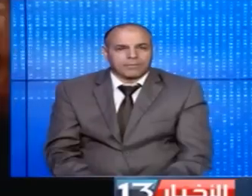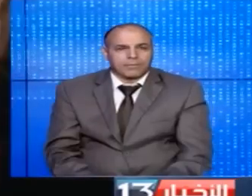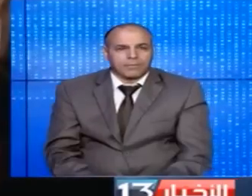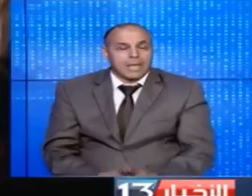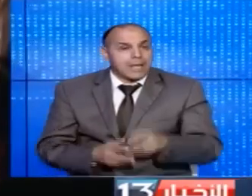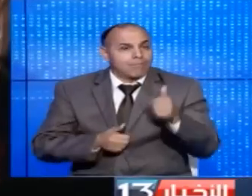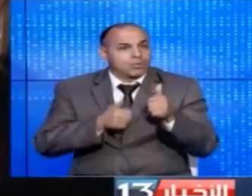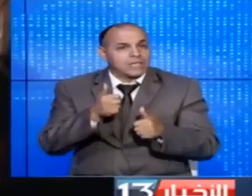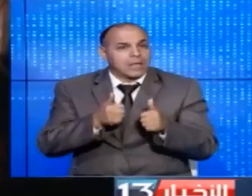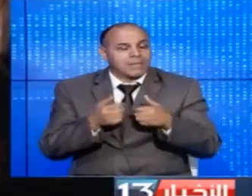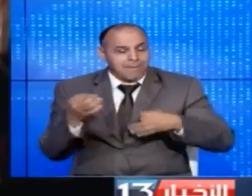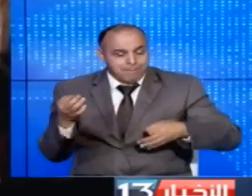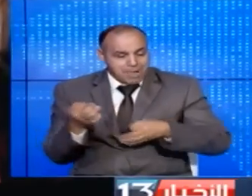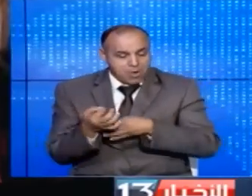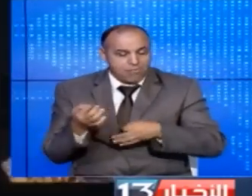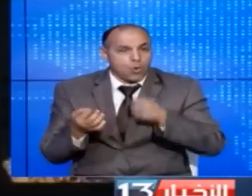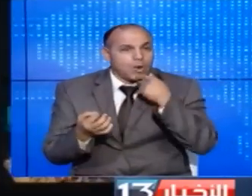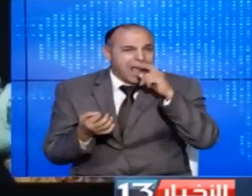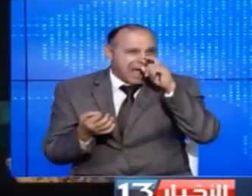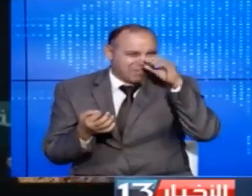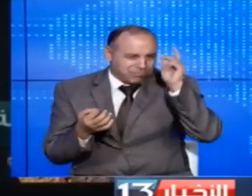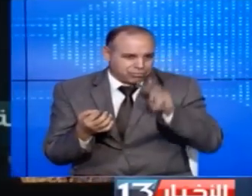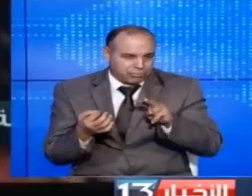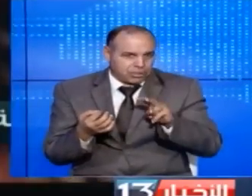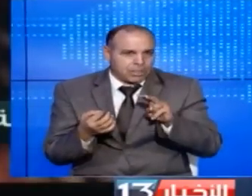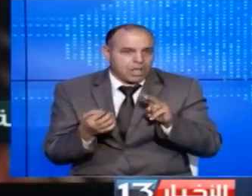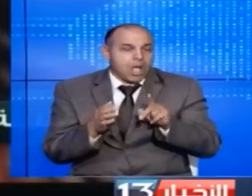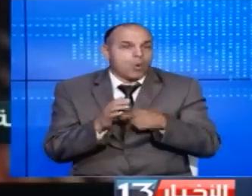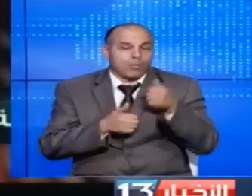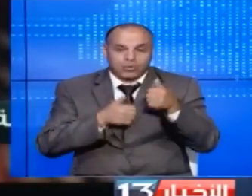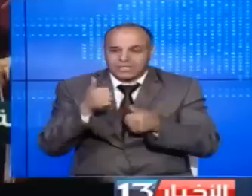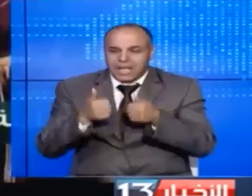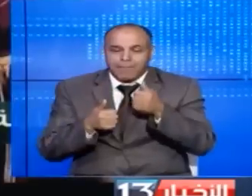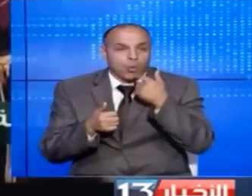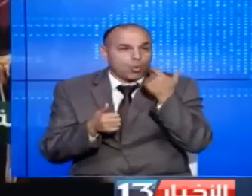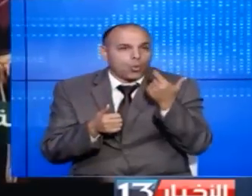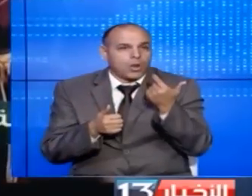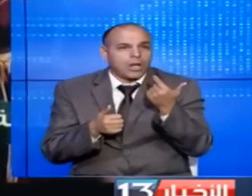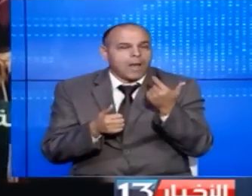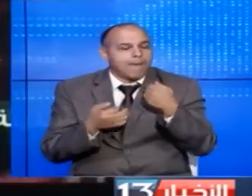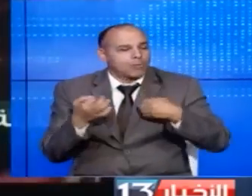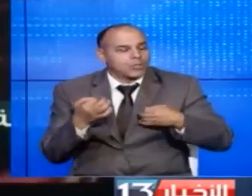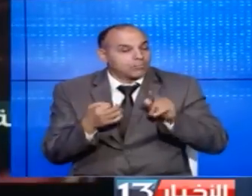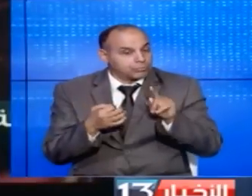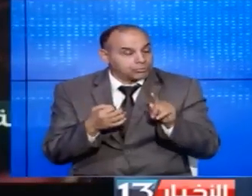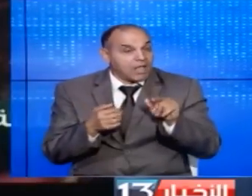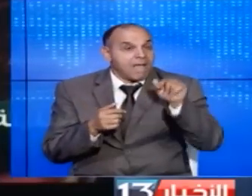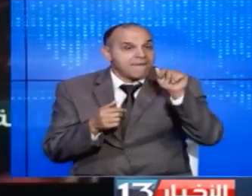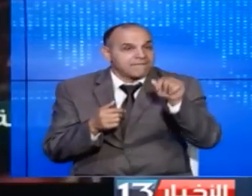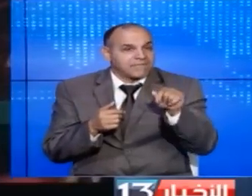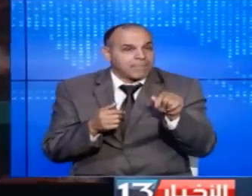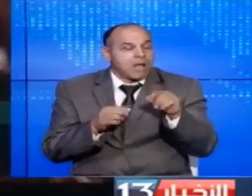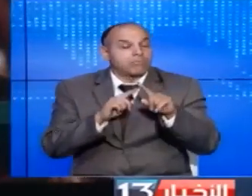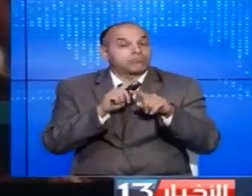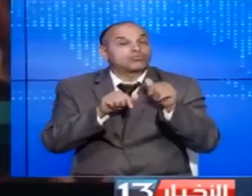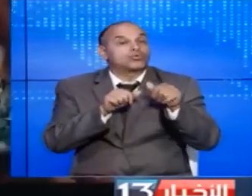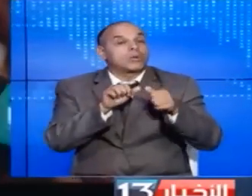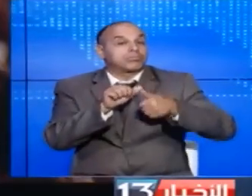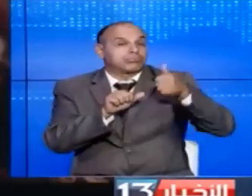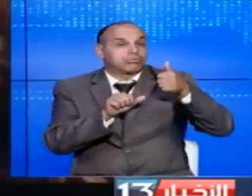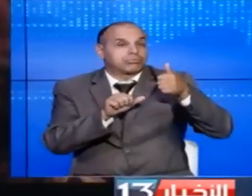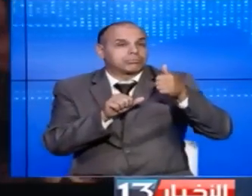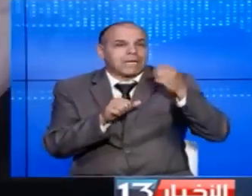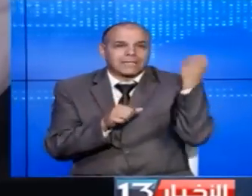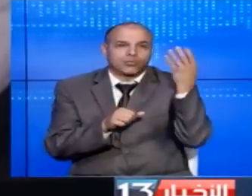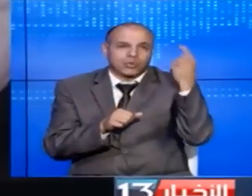مسابقة المالوف التي أدرجت ولأول مرة في مسابقات هذه التظاهرات الموسيقية توجت بجائزتها الأولى فرقة سيدي